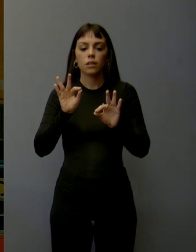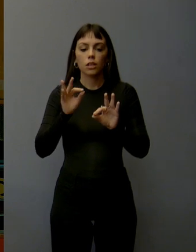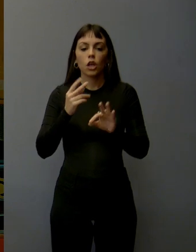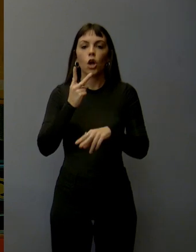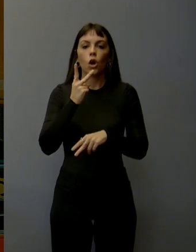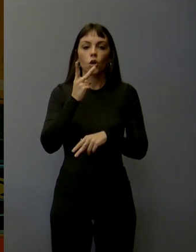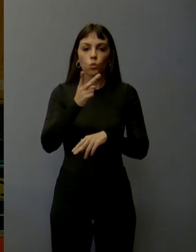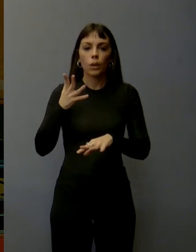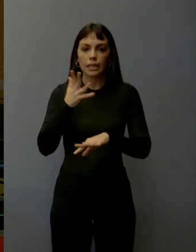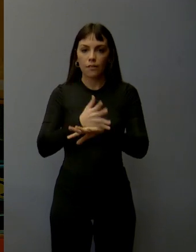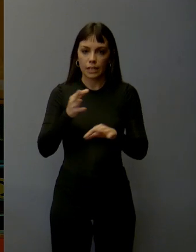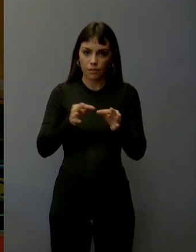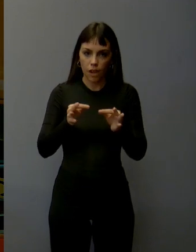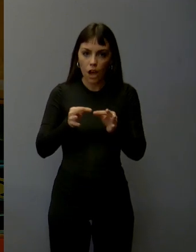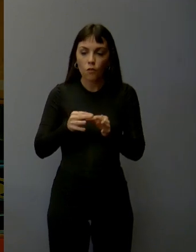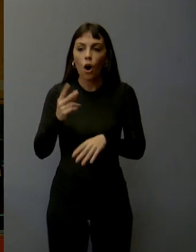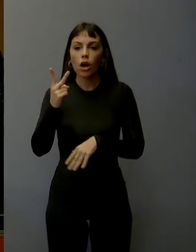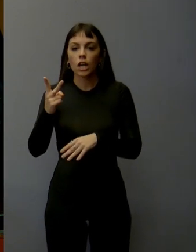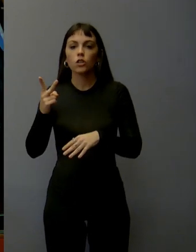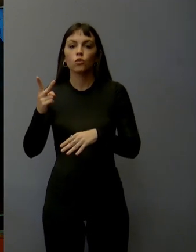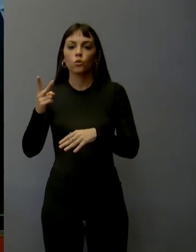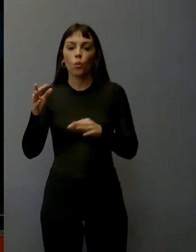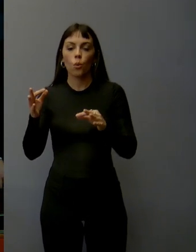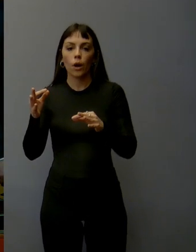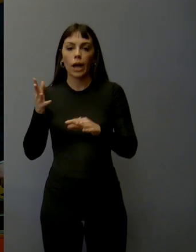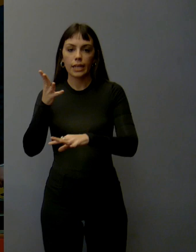interventi a favore e due contro